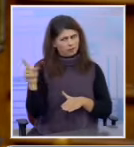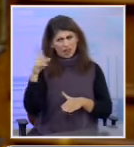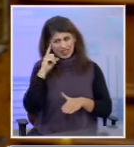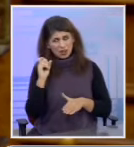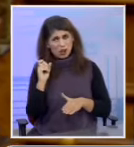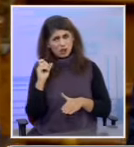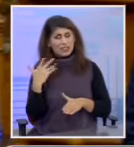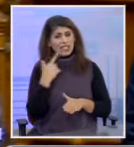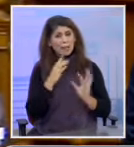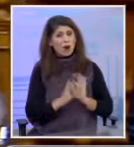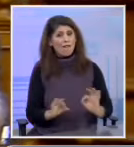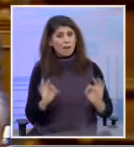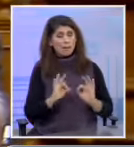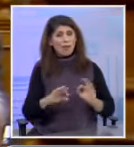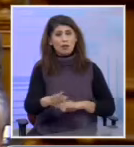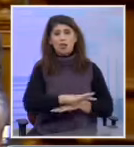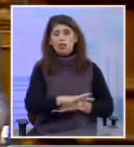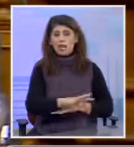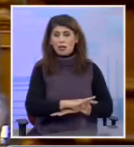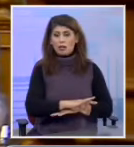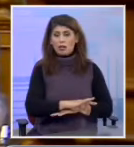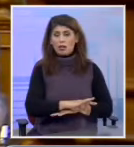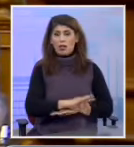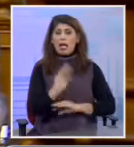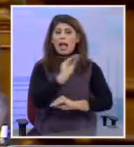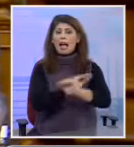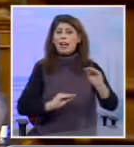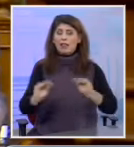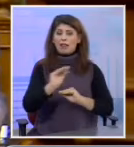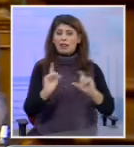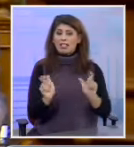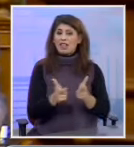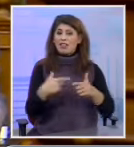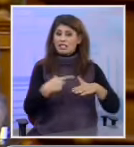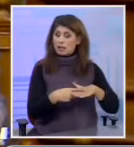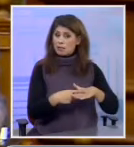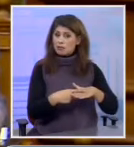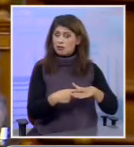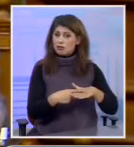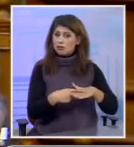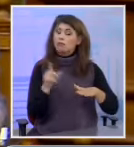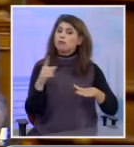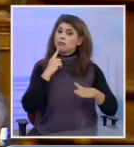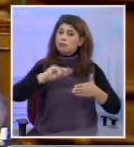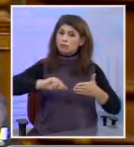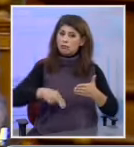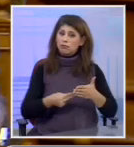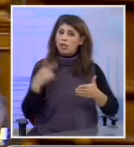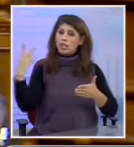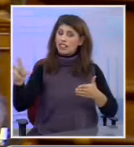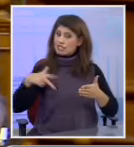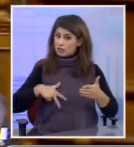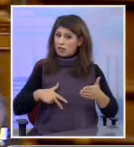τι προέβλεπε το σχέδιο αναδιάρθρωση της Εθνικής Τράπεζας, το οποίο υπέγραψε η δική